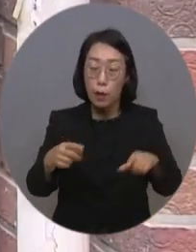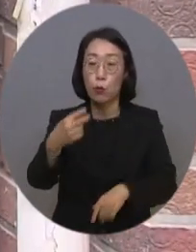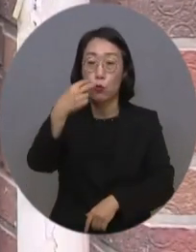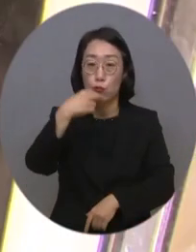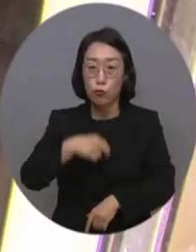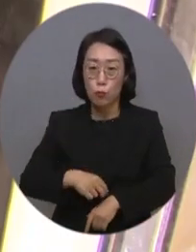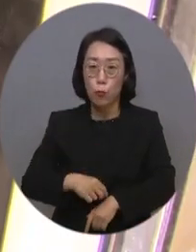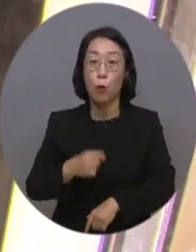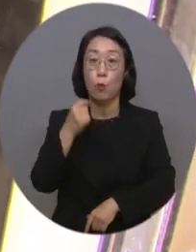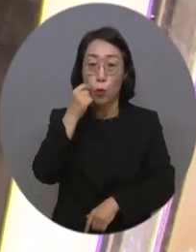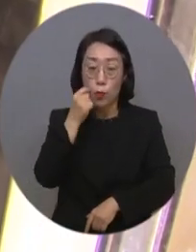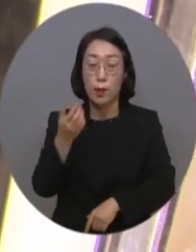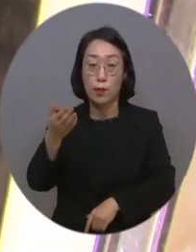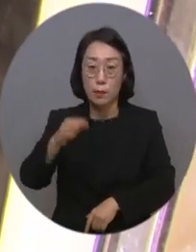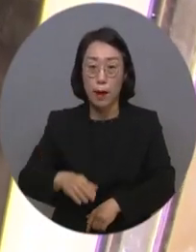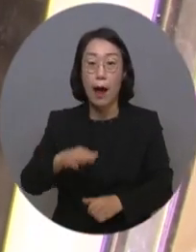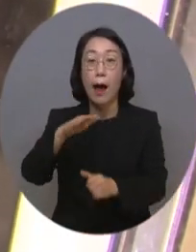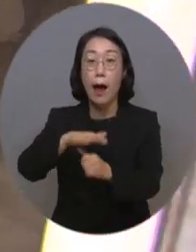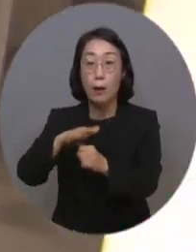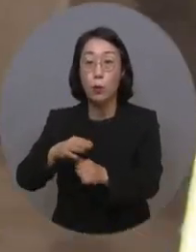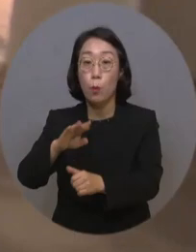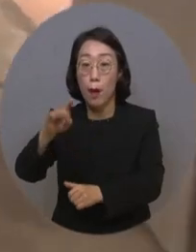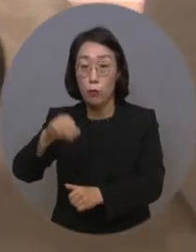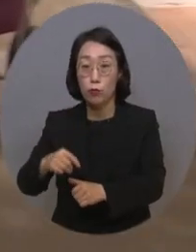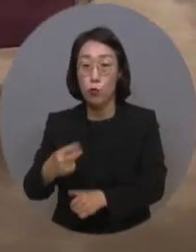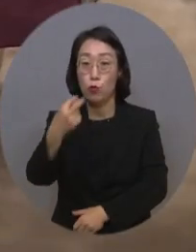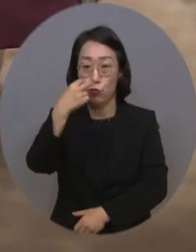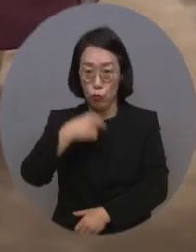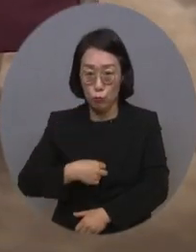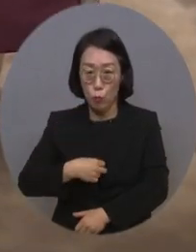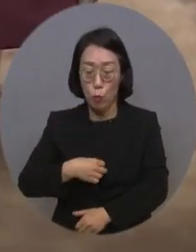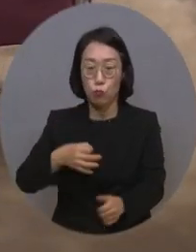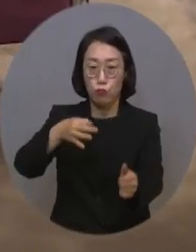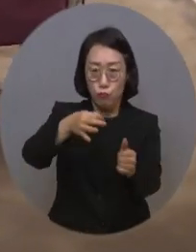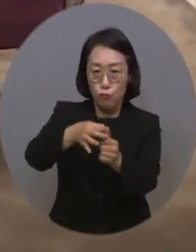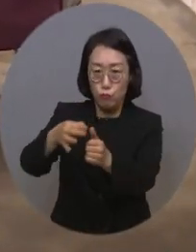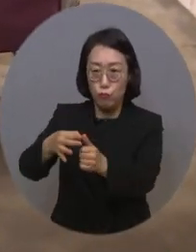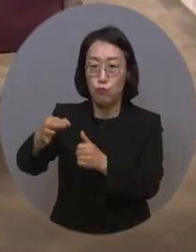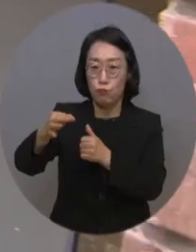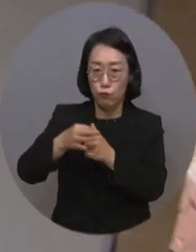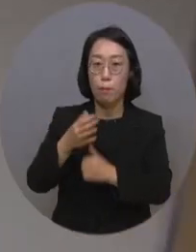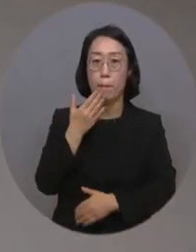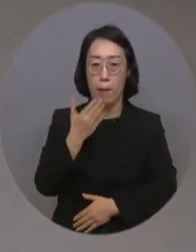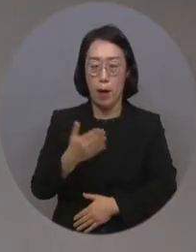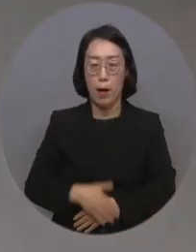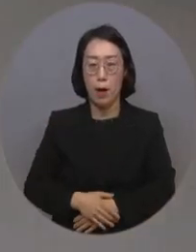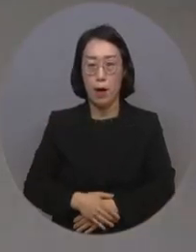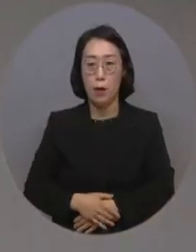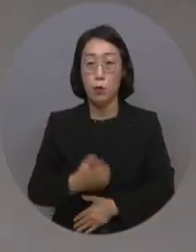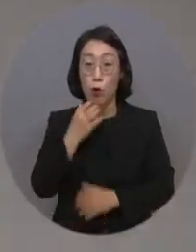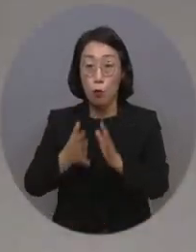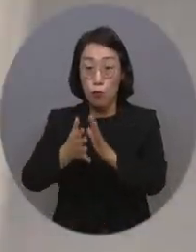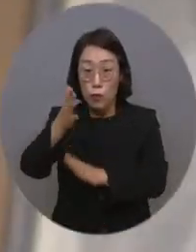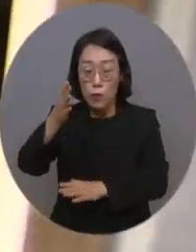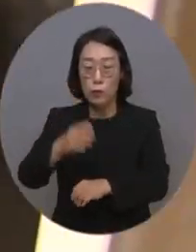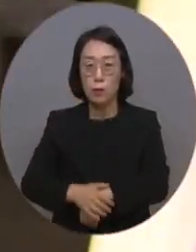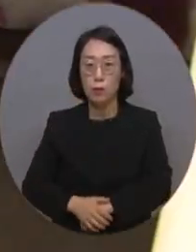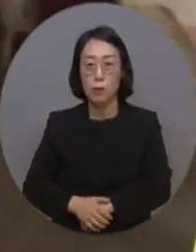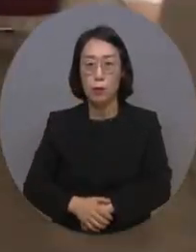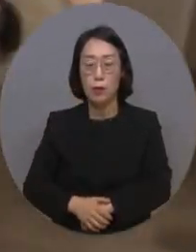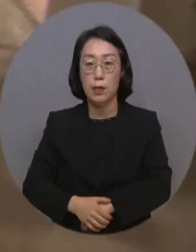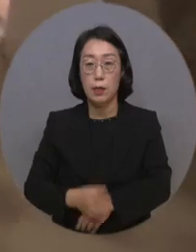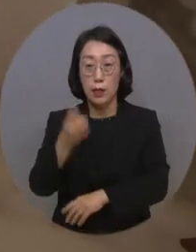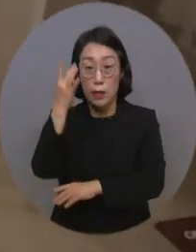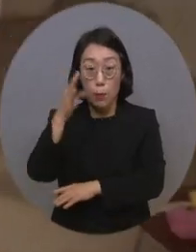지급이 되지 않지만 아동 바우처와는 중복 수혜가 가능합니다. 서울시는 폭넓은 지원을 위해 기존 서울형